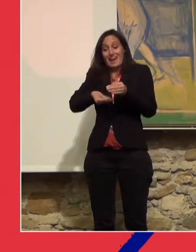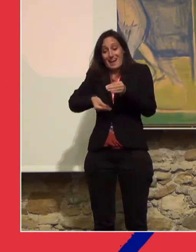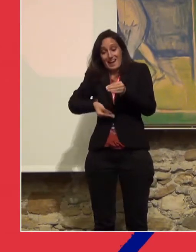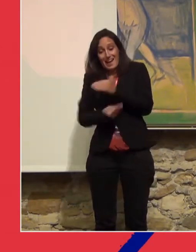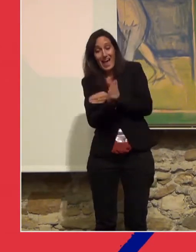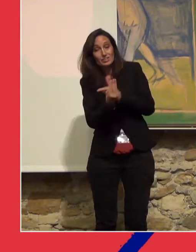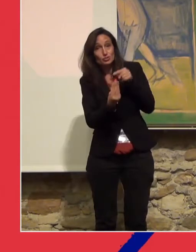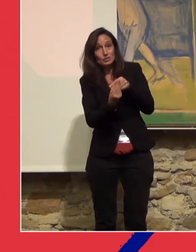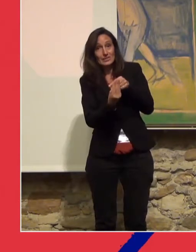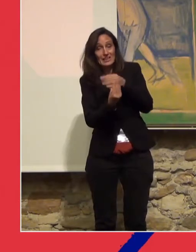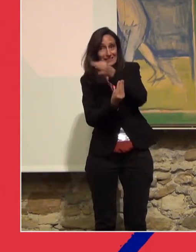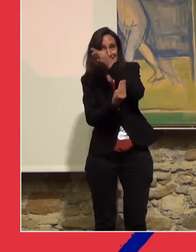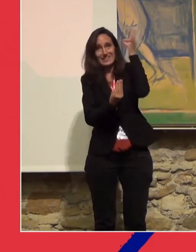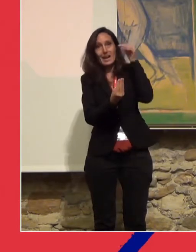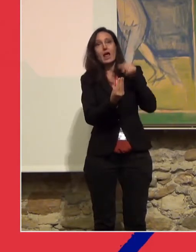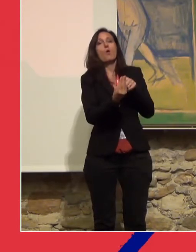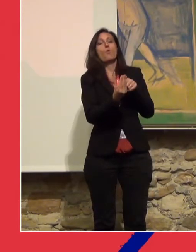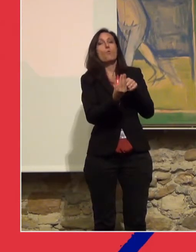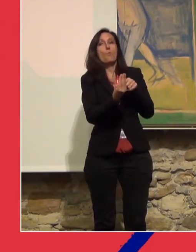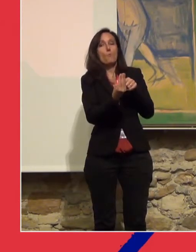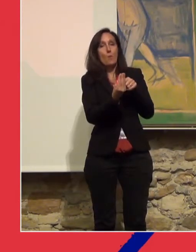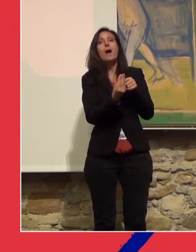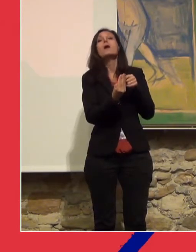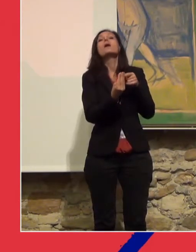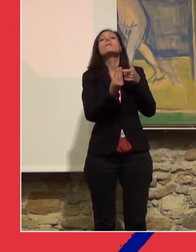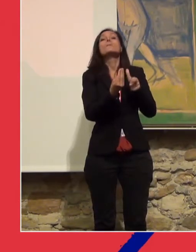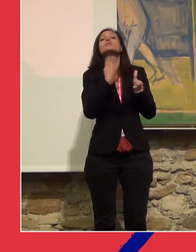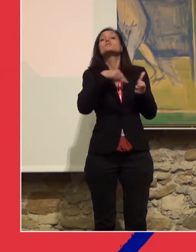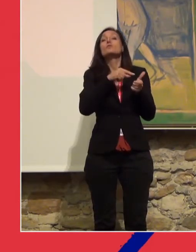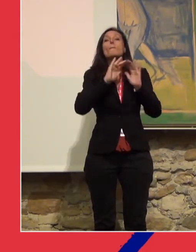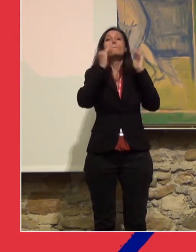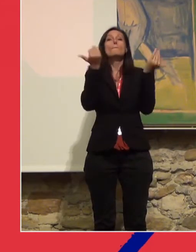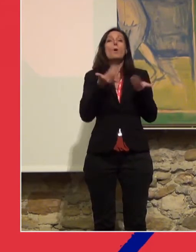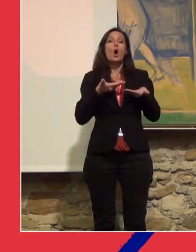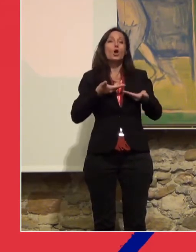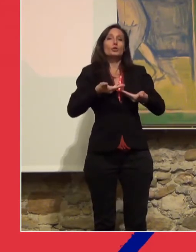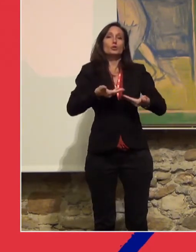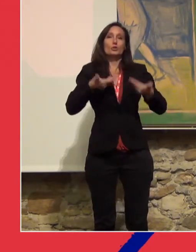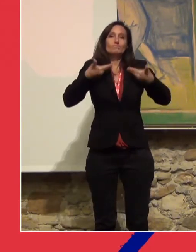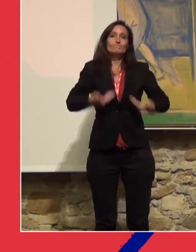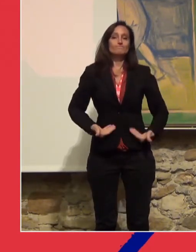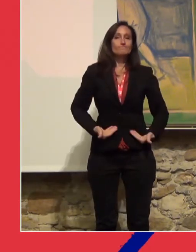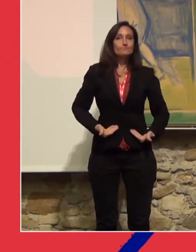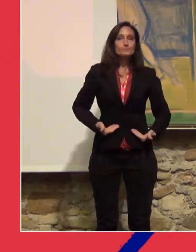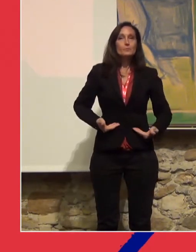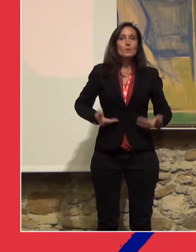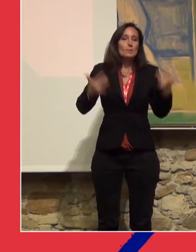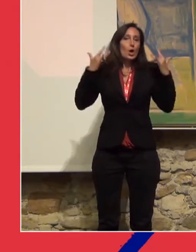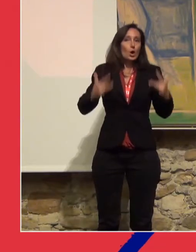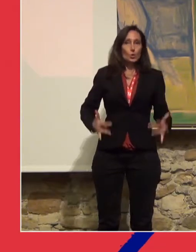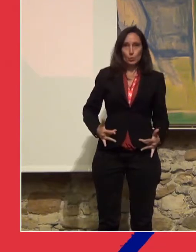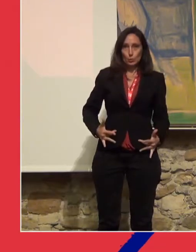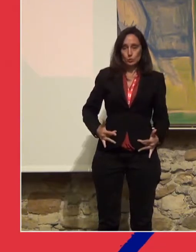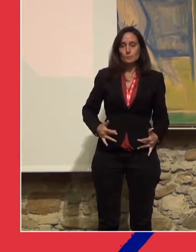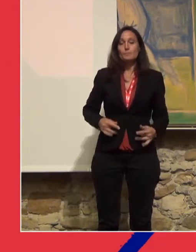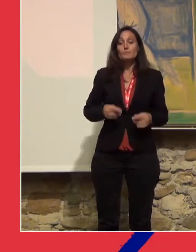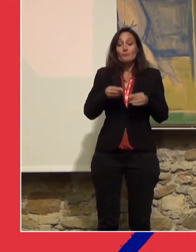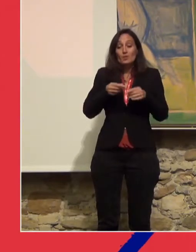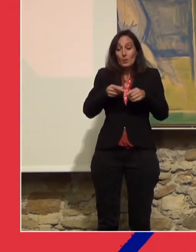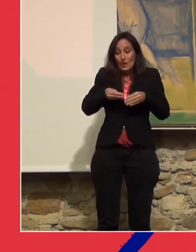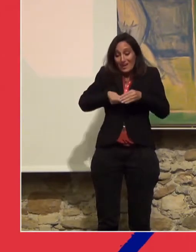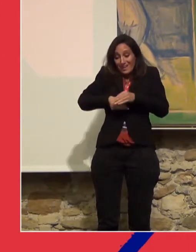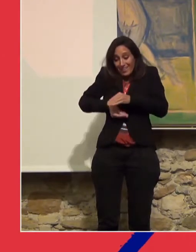ci espone al mondo come siamo, cioè nudi. Quel tragitto di 10 centimetri nella